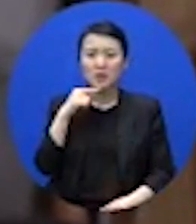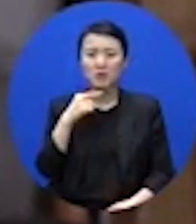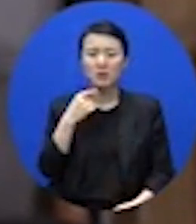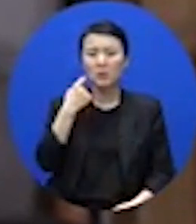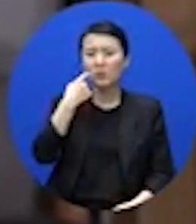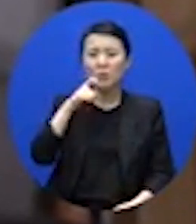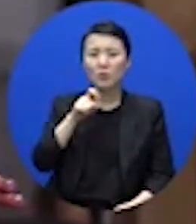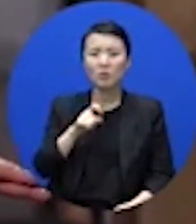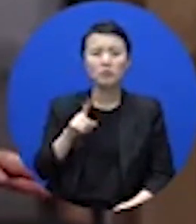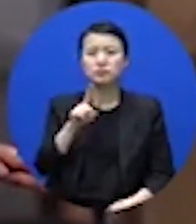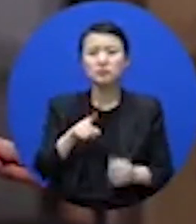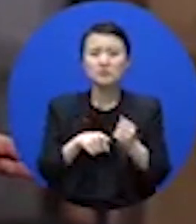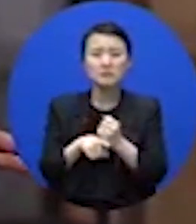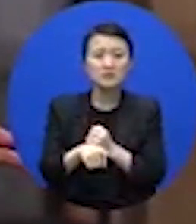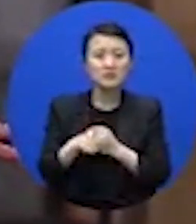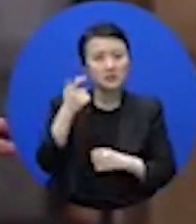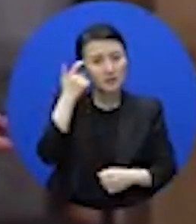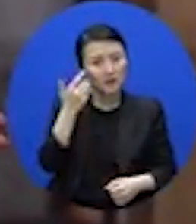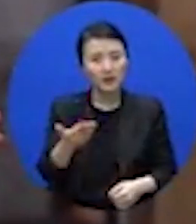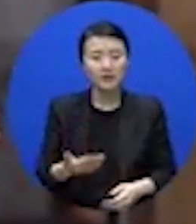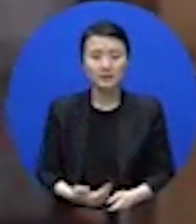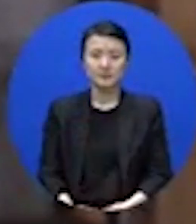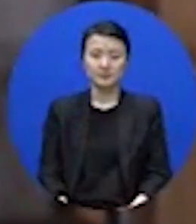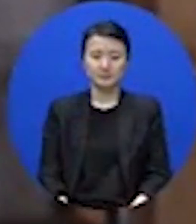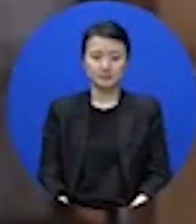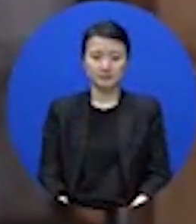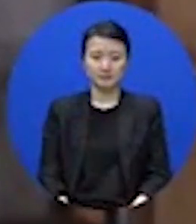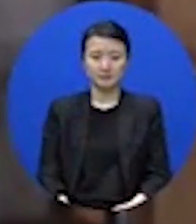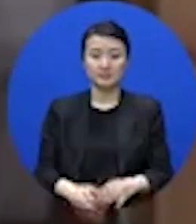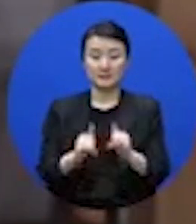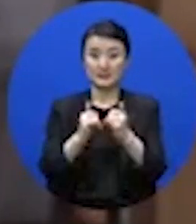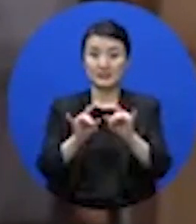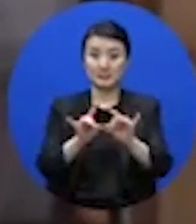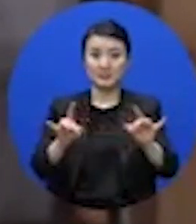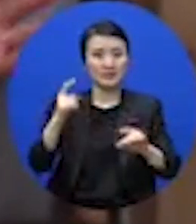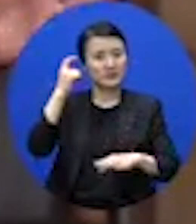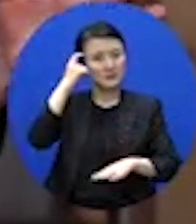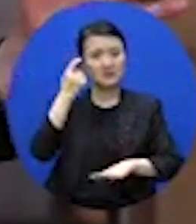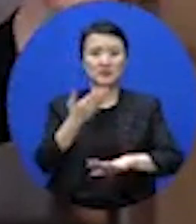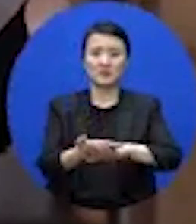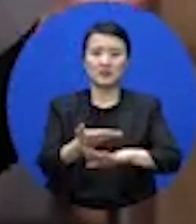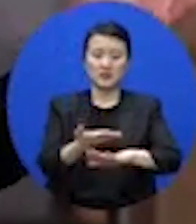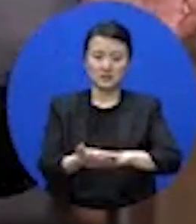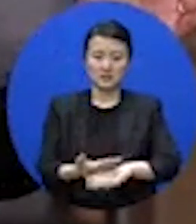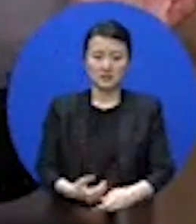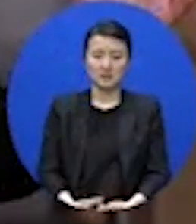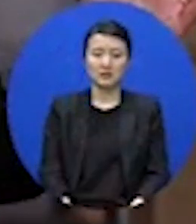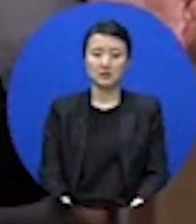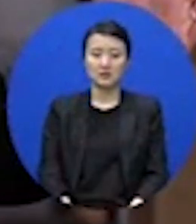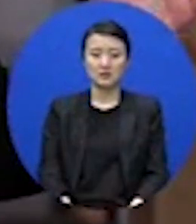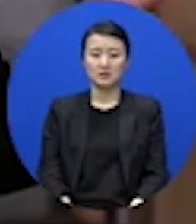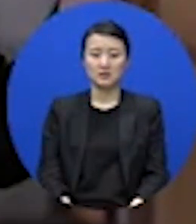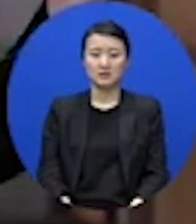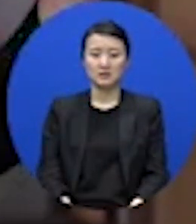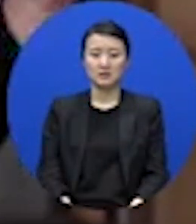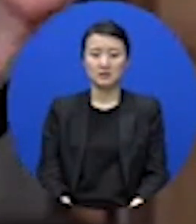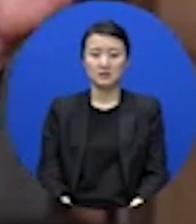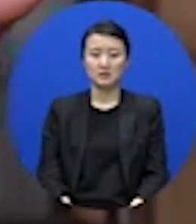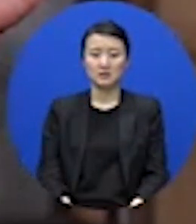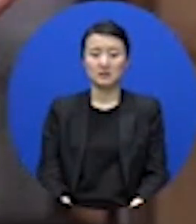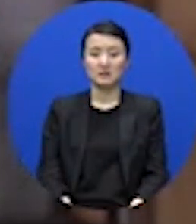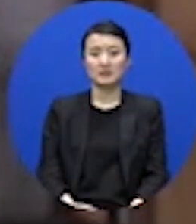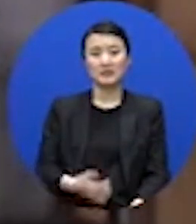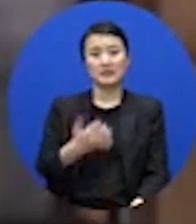가지고 여러분을 바라보고 있을까요? 사람마다 달라요. 지금 뭐가 제일 어떤 색깔이